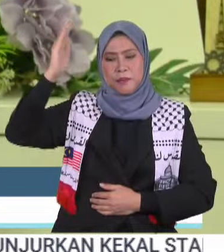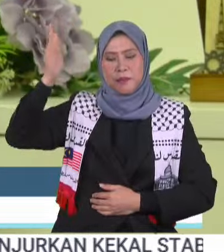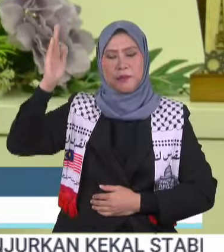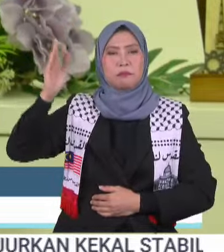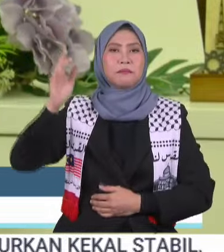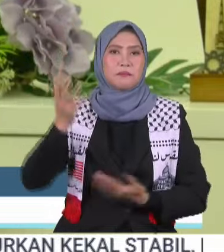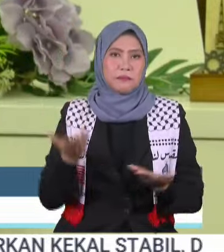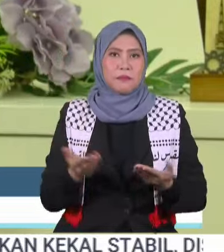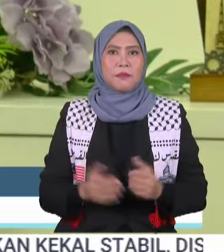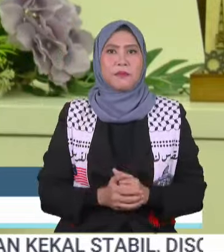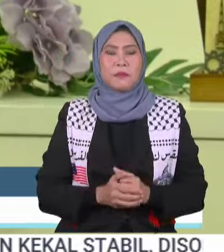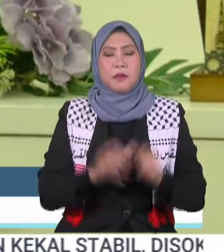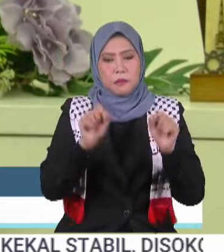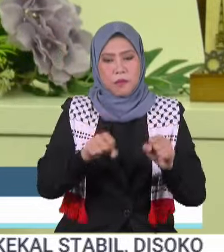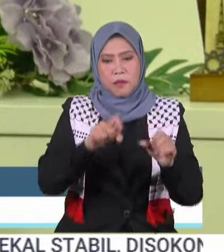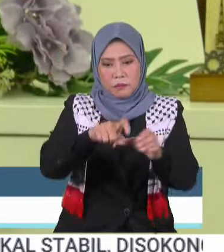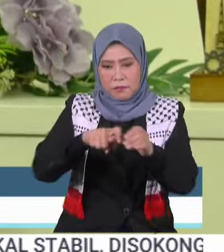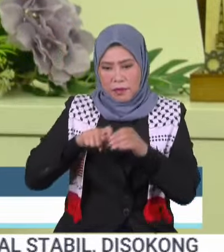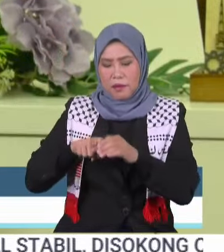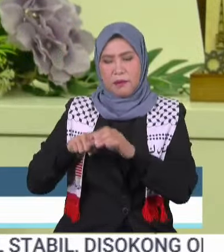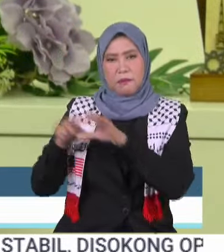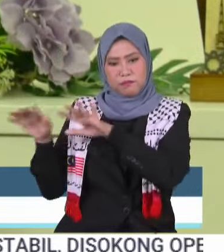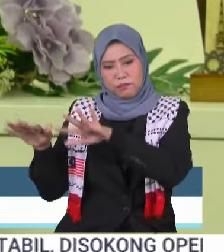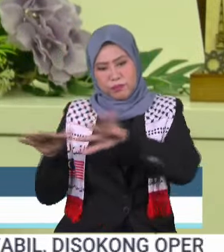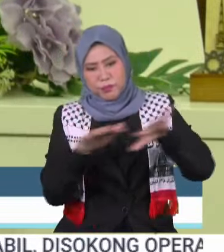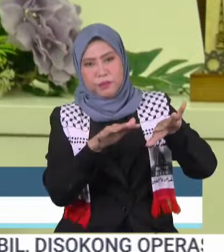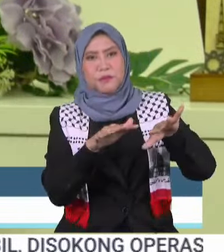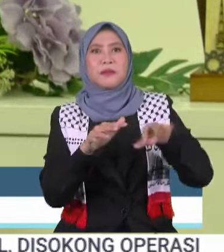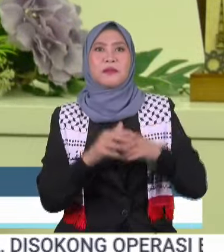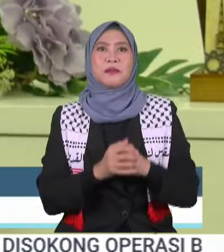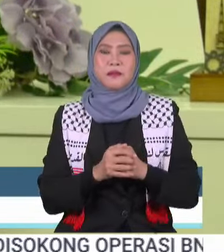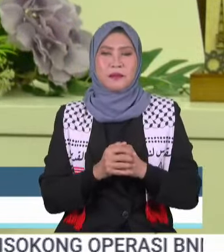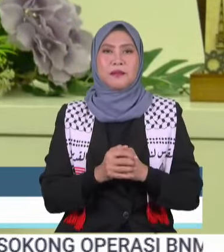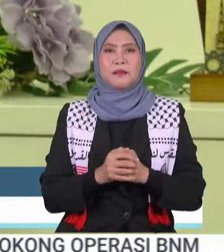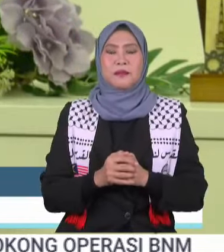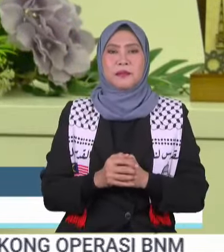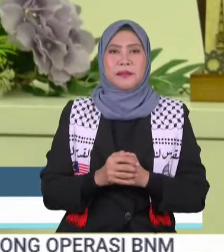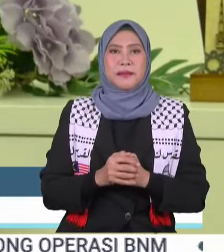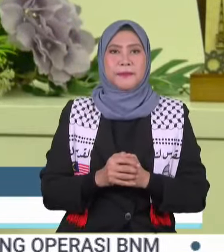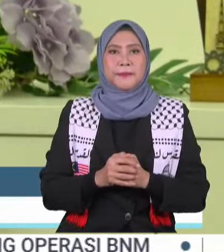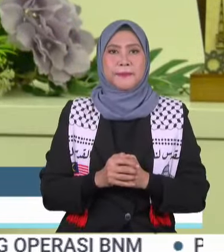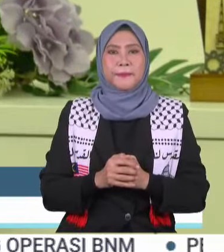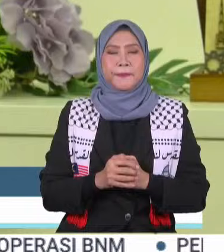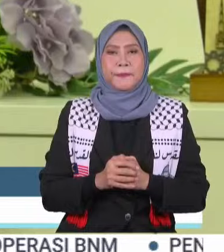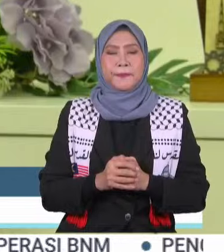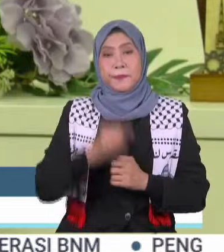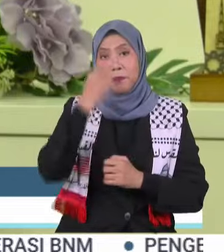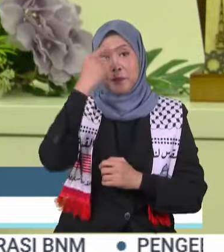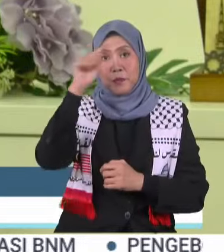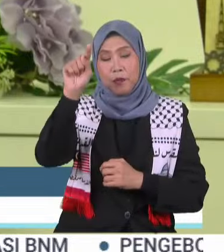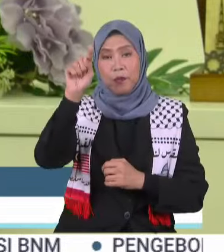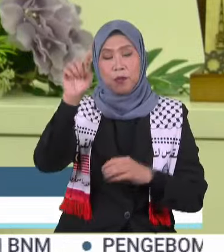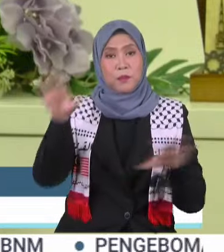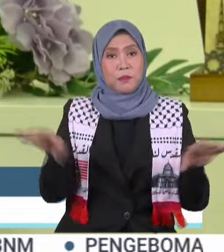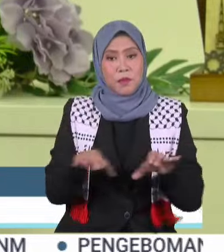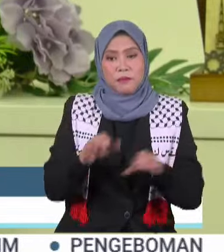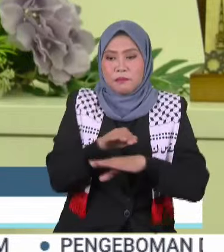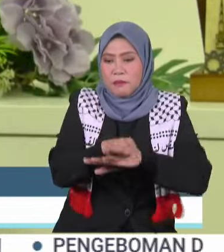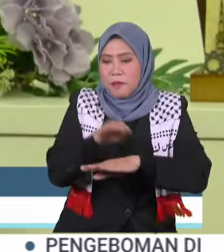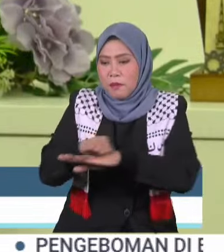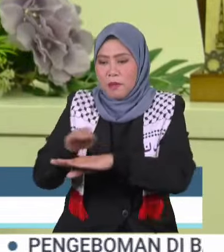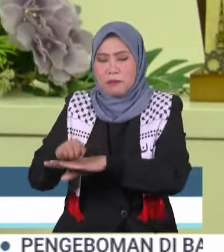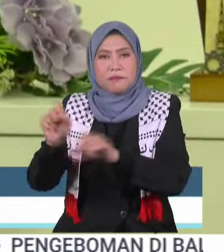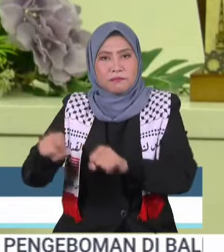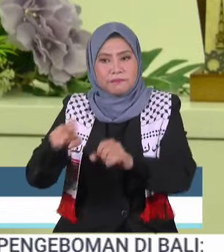kita menarik perhatian pihak yang ingin kita dakwahkan itu untuk melaksanakan perkara yang kita dakwahkan